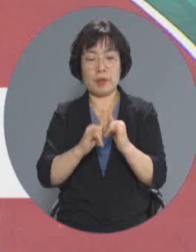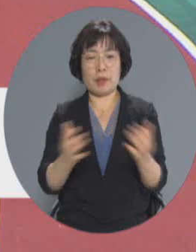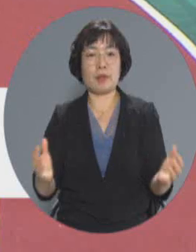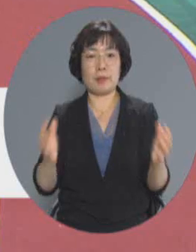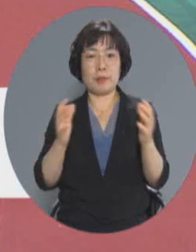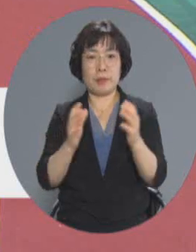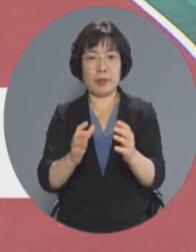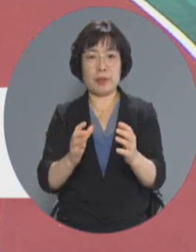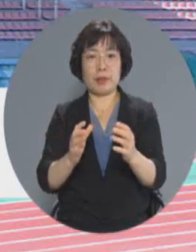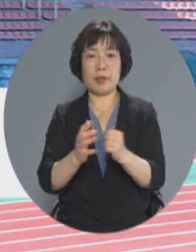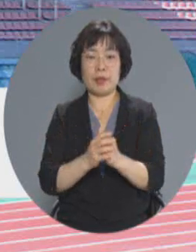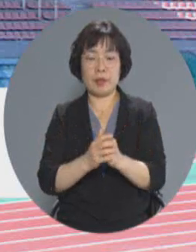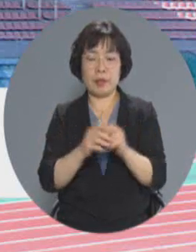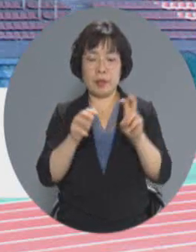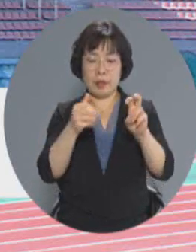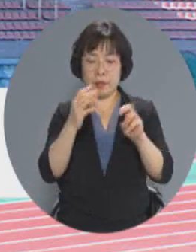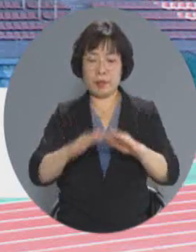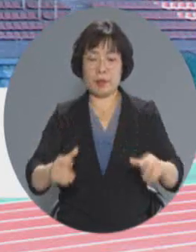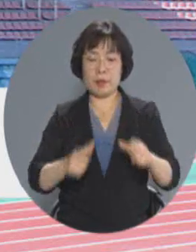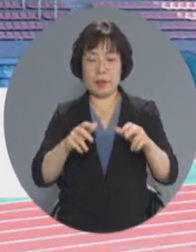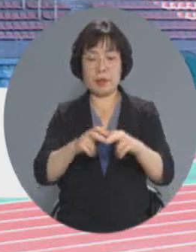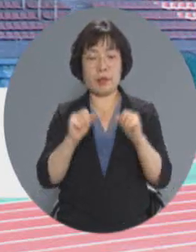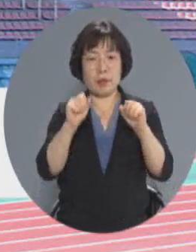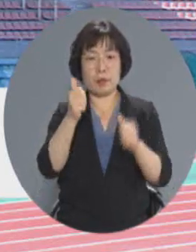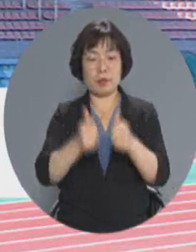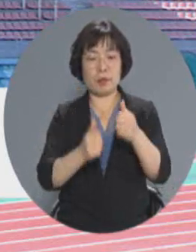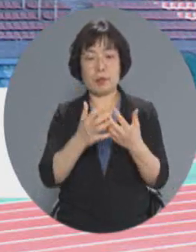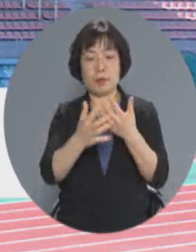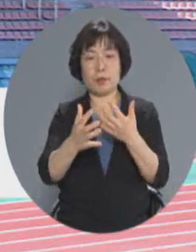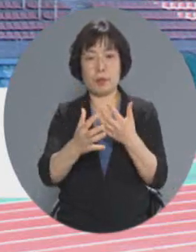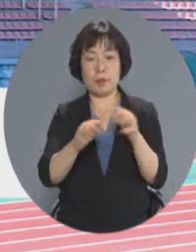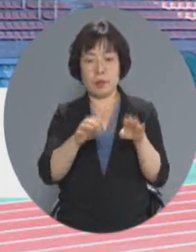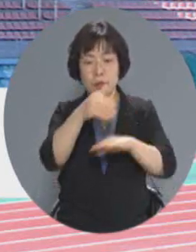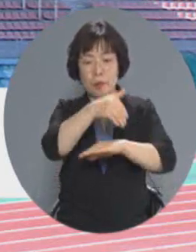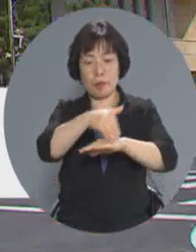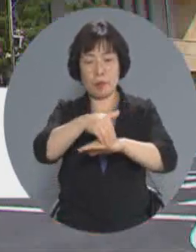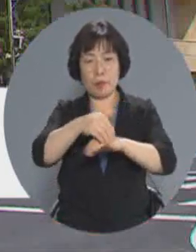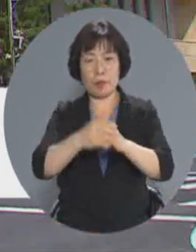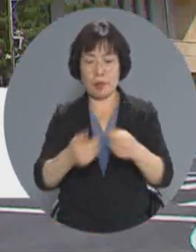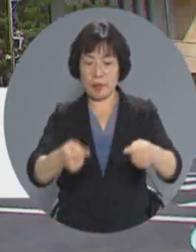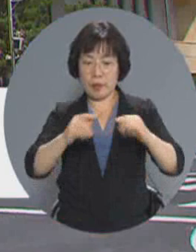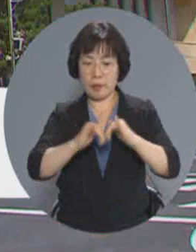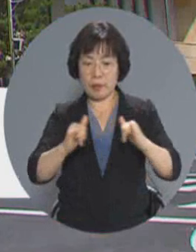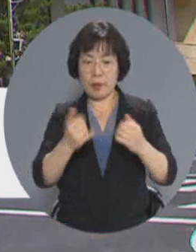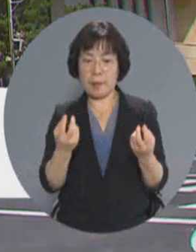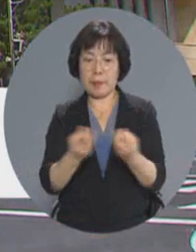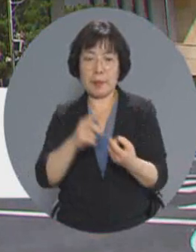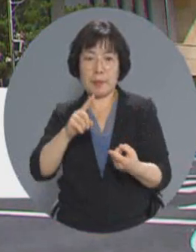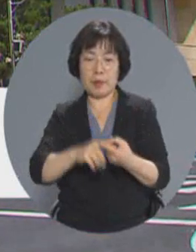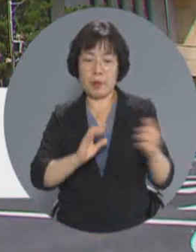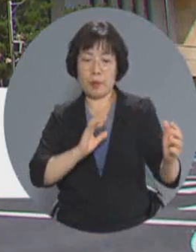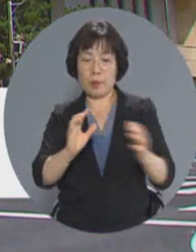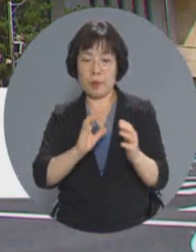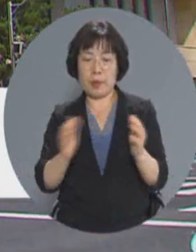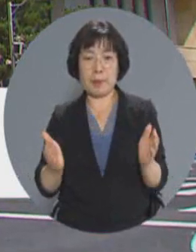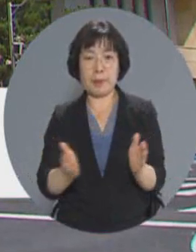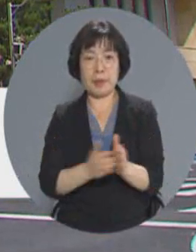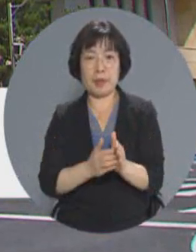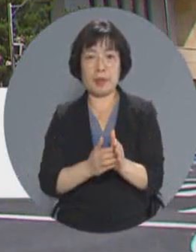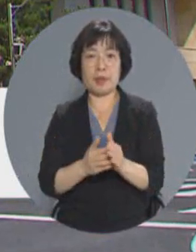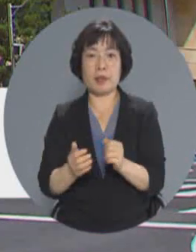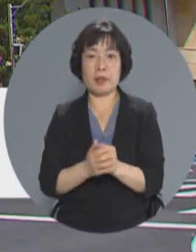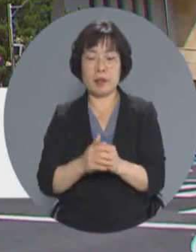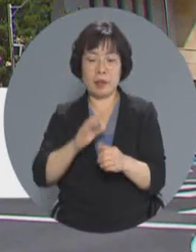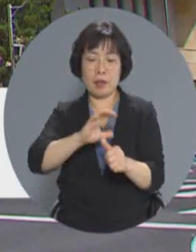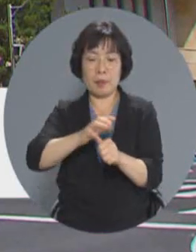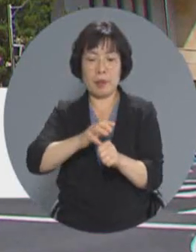참석한 가운데 제30회 전남 장애인 체육대회 개최 계획과 참가 신청 방법 등에 대한 회의를 마치고